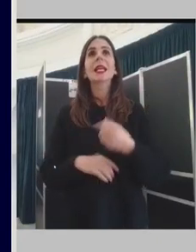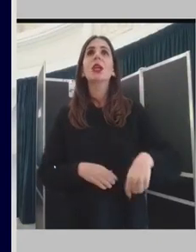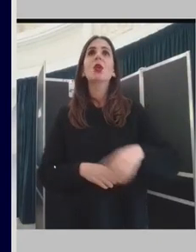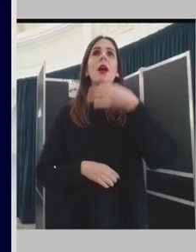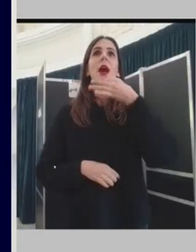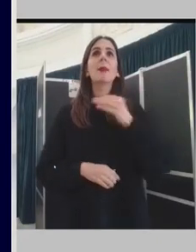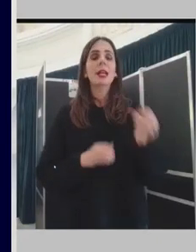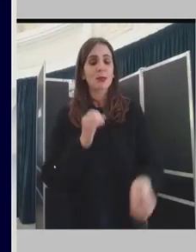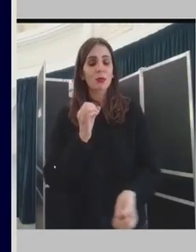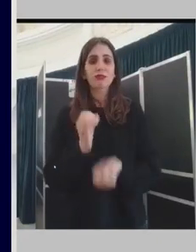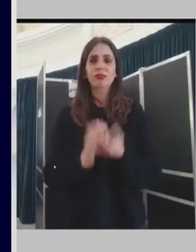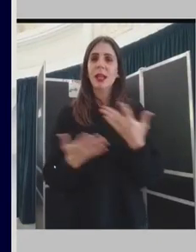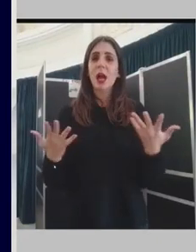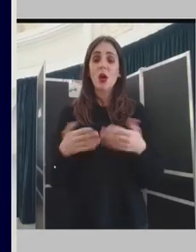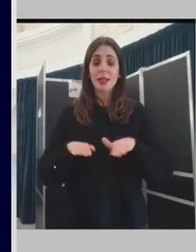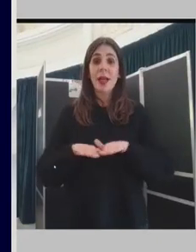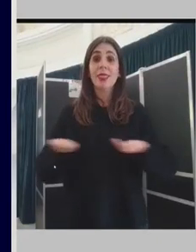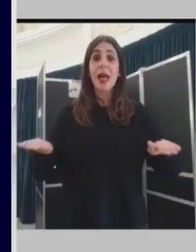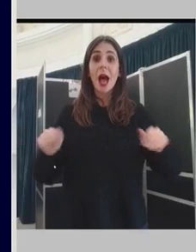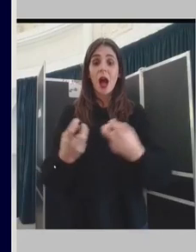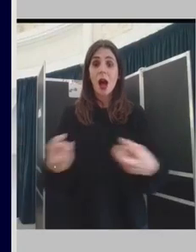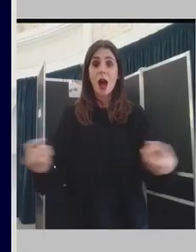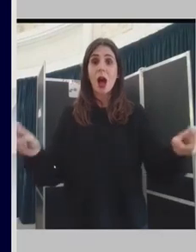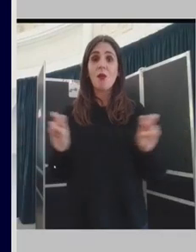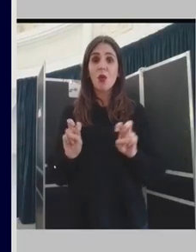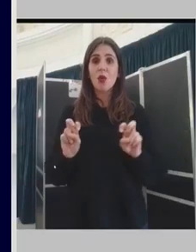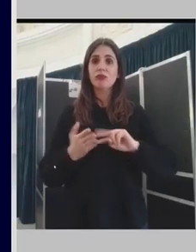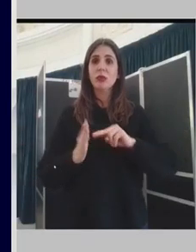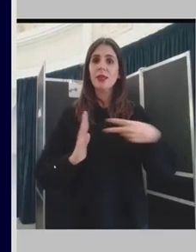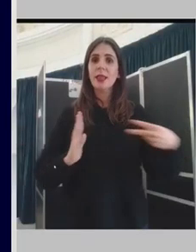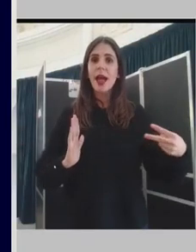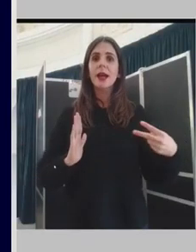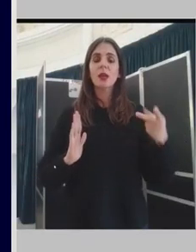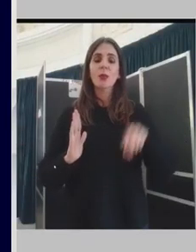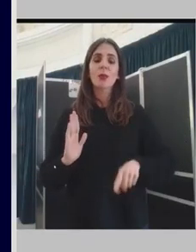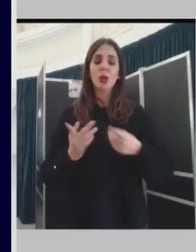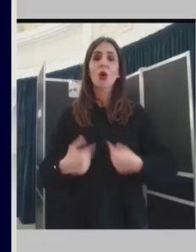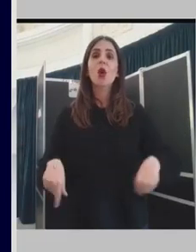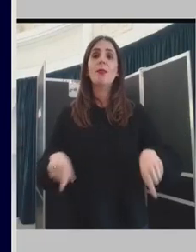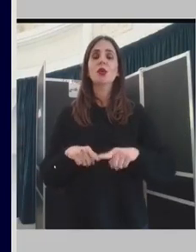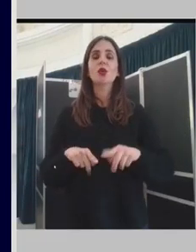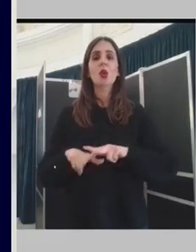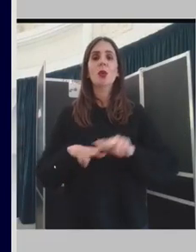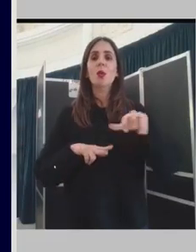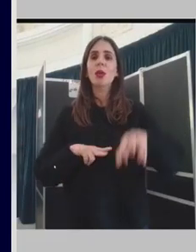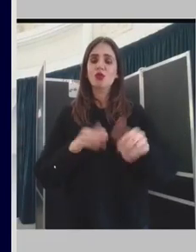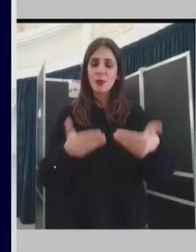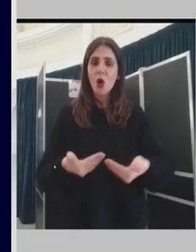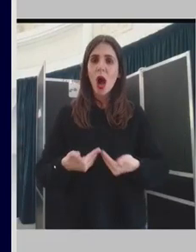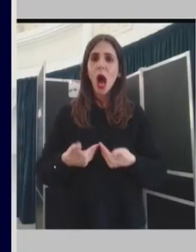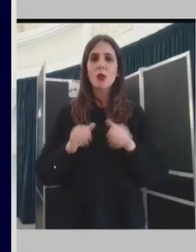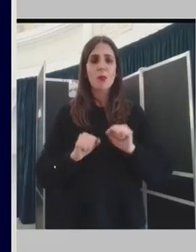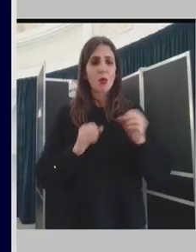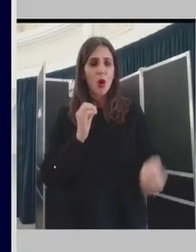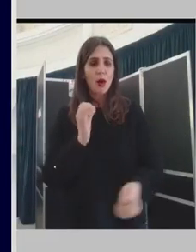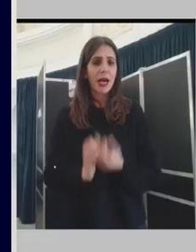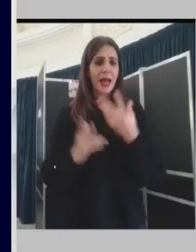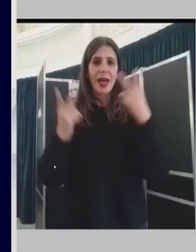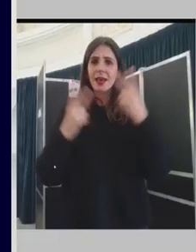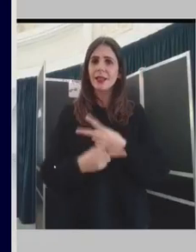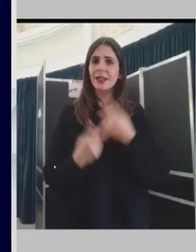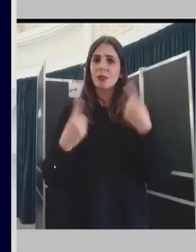tavolo tecnico con tutte le caratteristiche, diciamo, e con l'aiuto della commissione del municipio, del Comune di Roma, cioè io penso che si possa